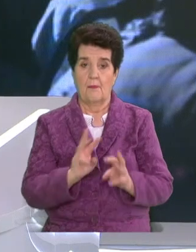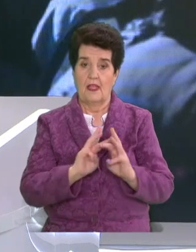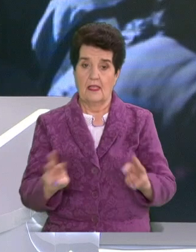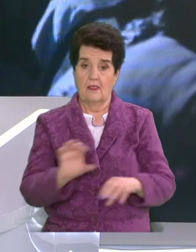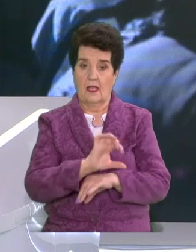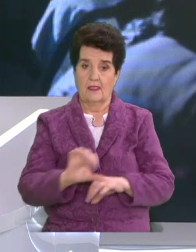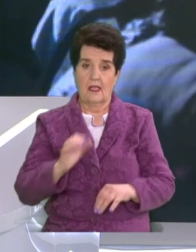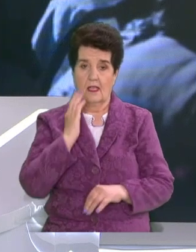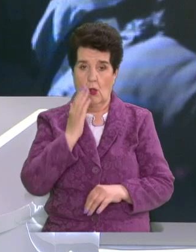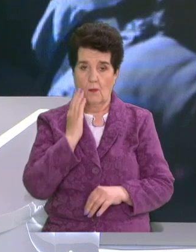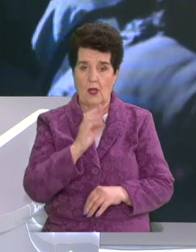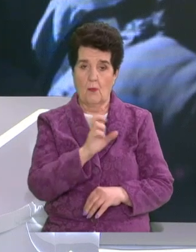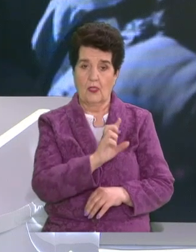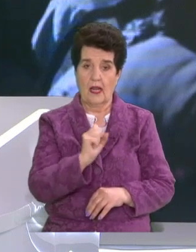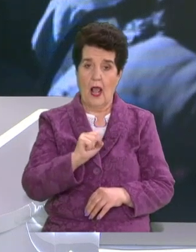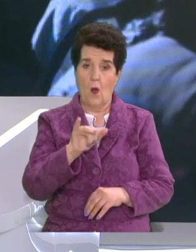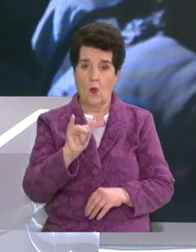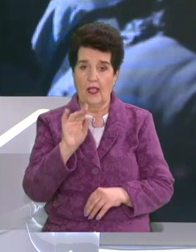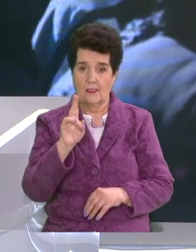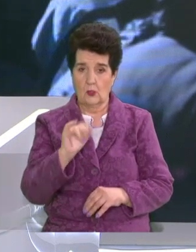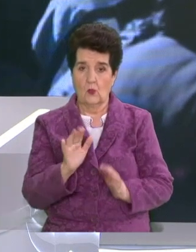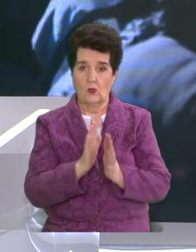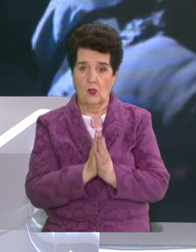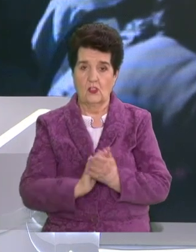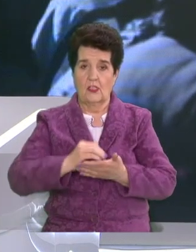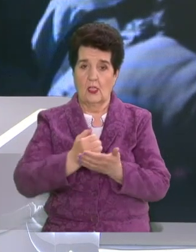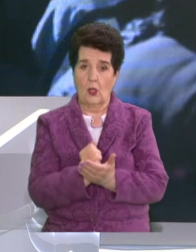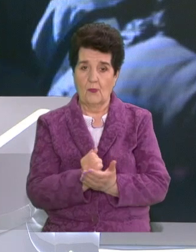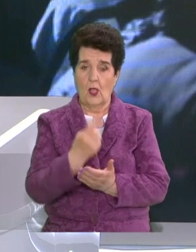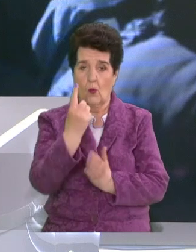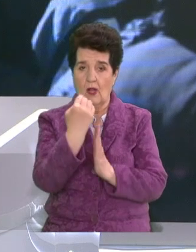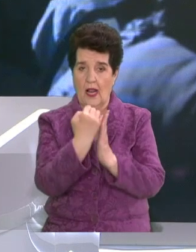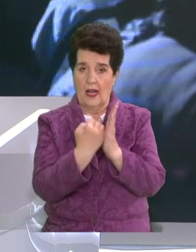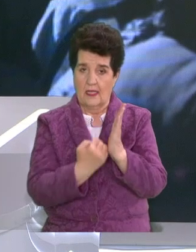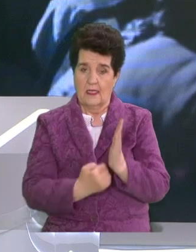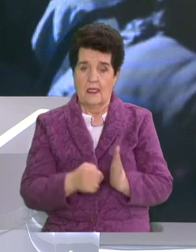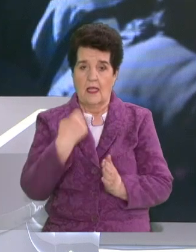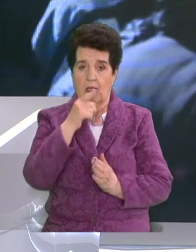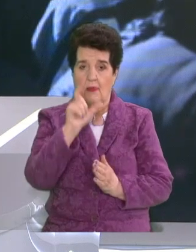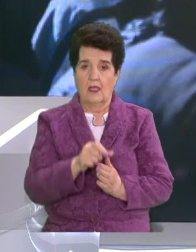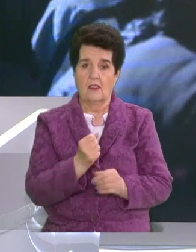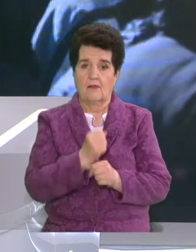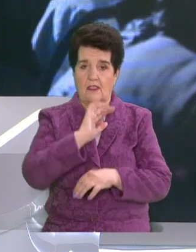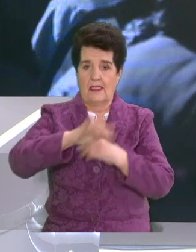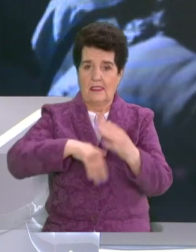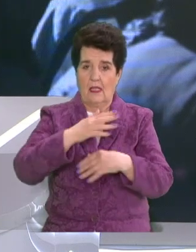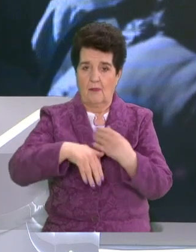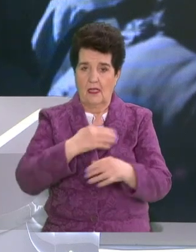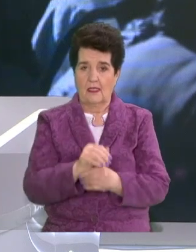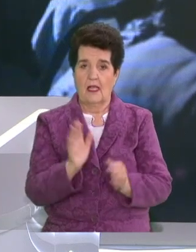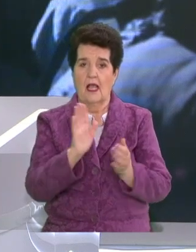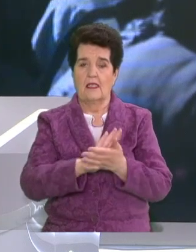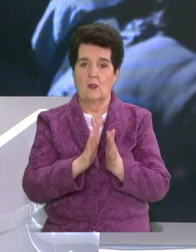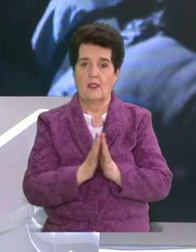Ministrul de Externe al României, Bogdan Aurescu, a solicitat adoptarea unor liste de persoane care acționează pentru destabilizarea situației